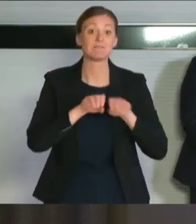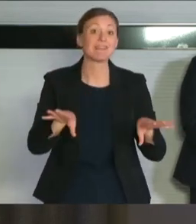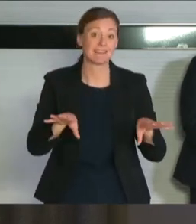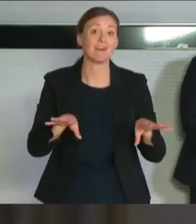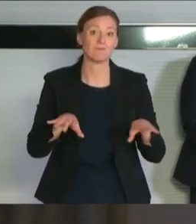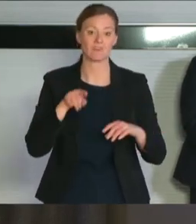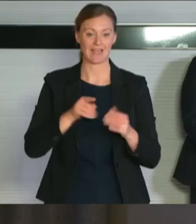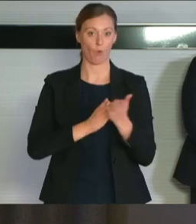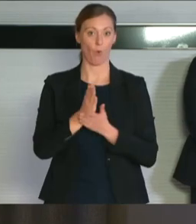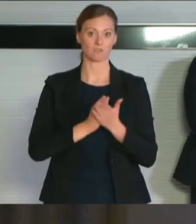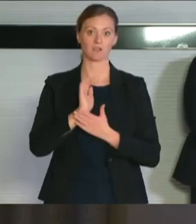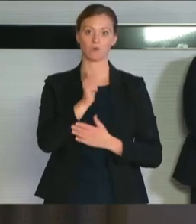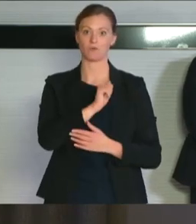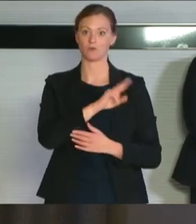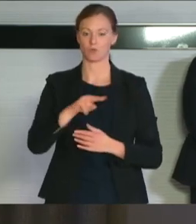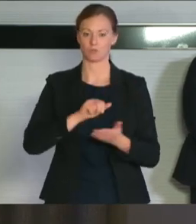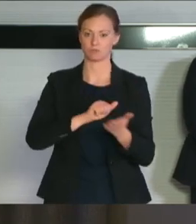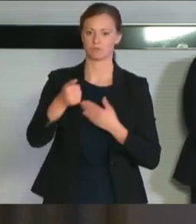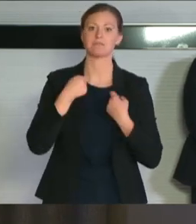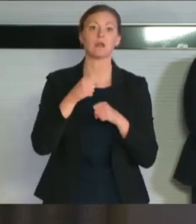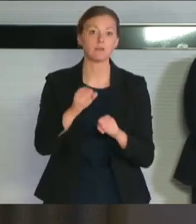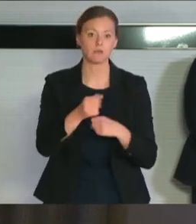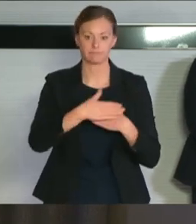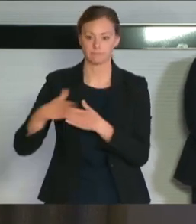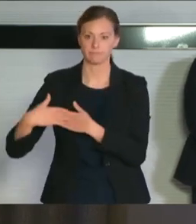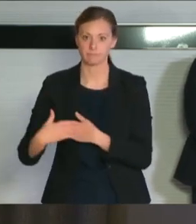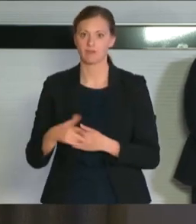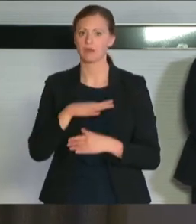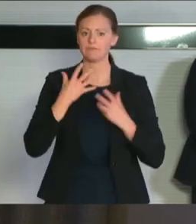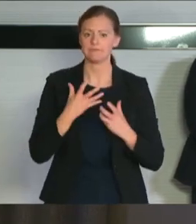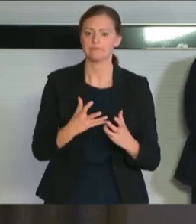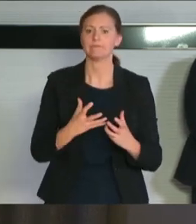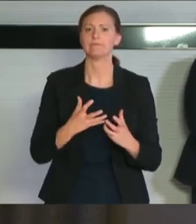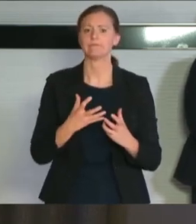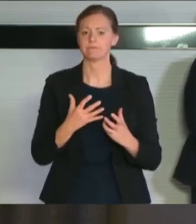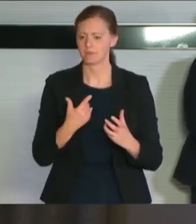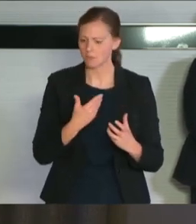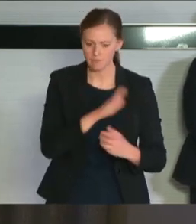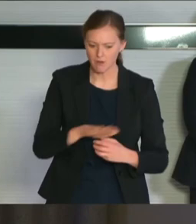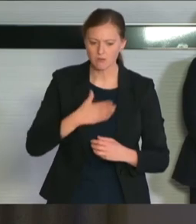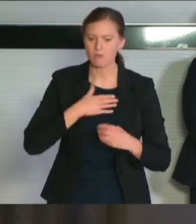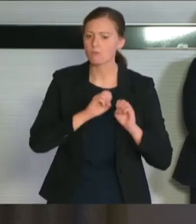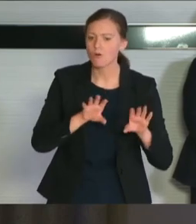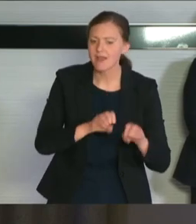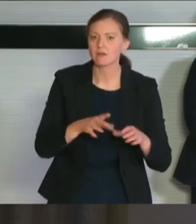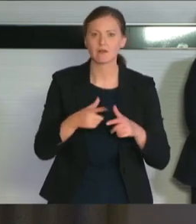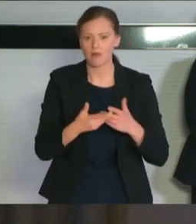er årsaken til at Norge har gjort dette, det at vi har hatt usikkerhet knyttet til spiller barn en rolle, eller spiller de ikke en rolle i